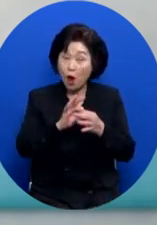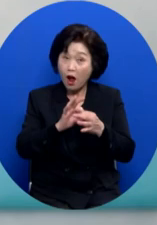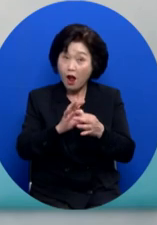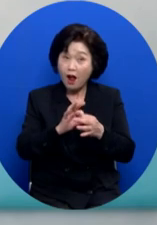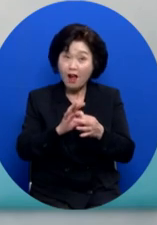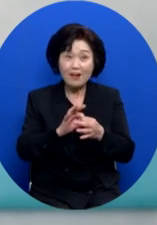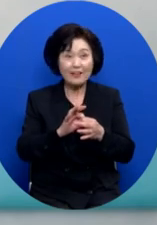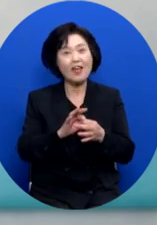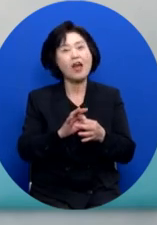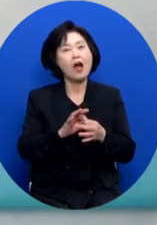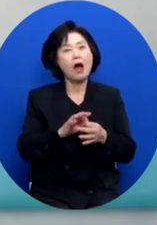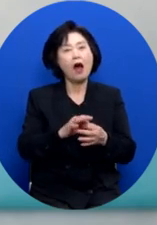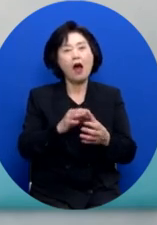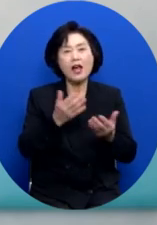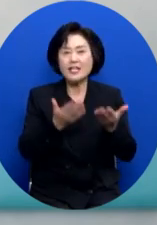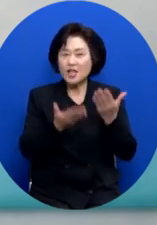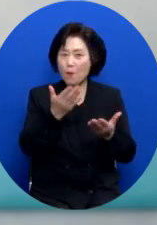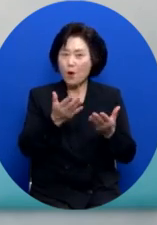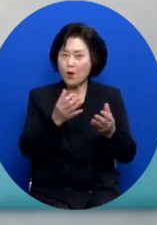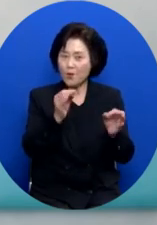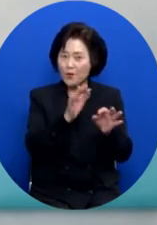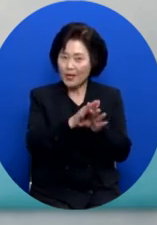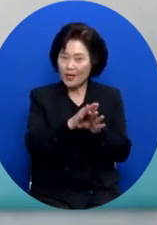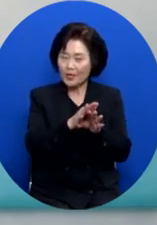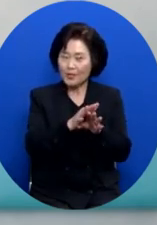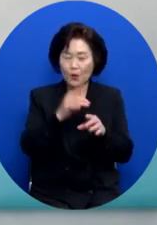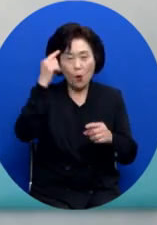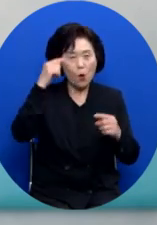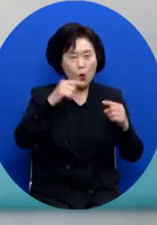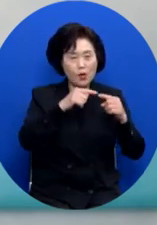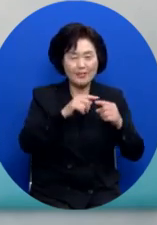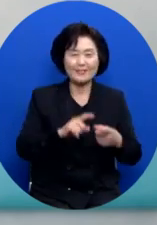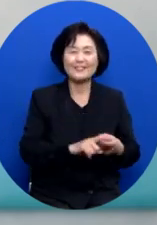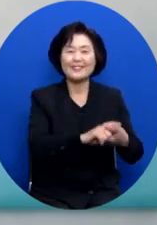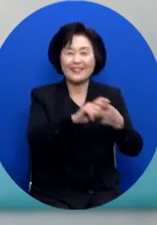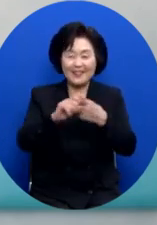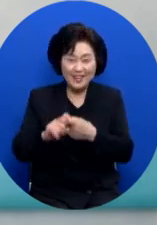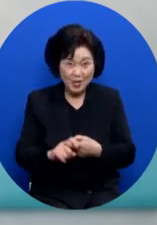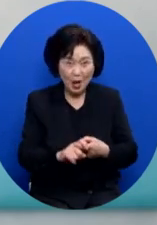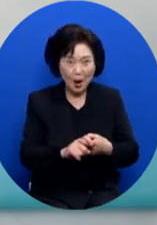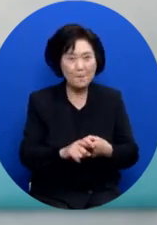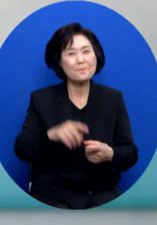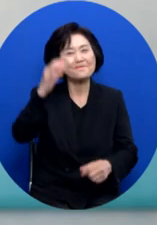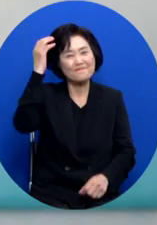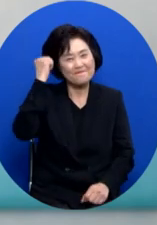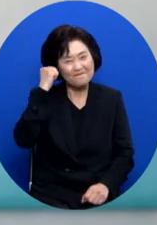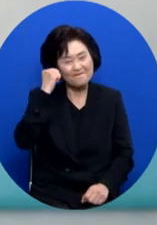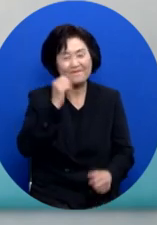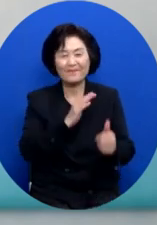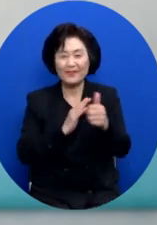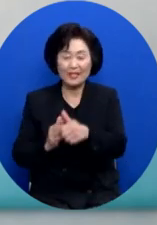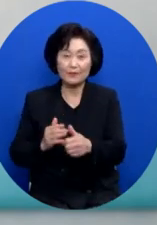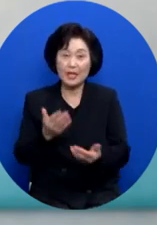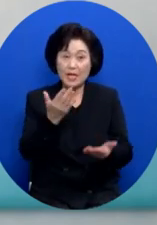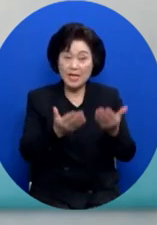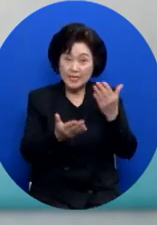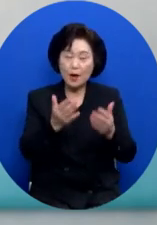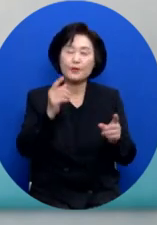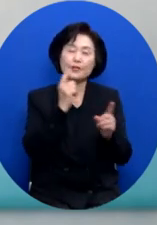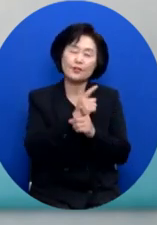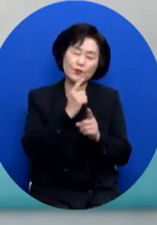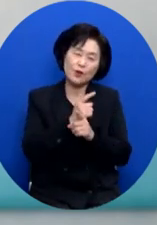차별은 해결되고 일치와 연합과 섬김을 이룬 것을 기억하시기 바랍니다. 차별을